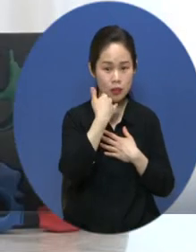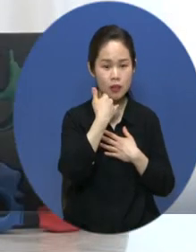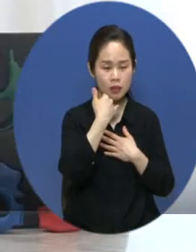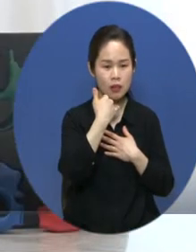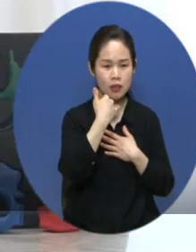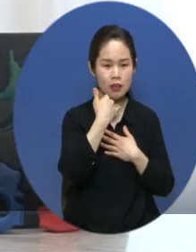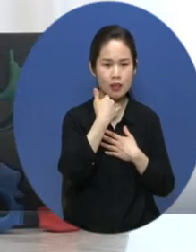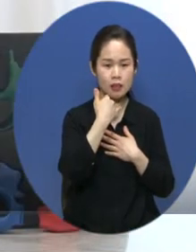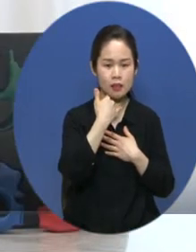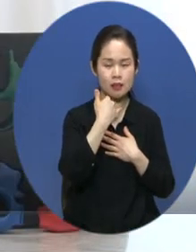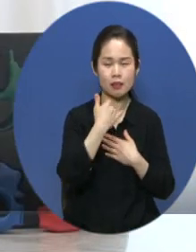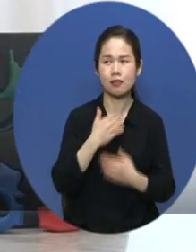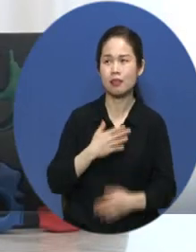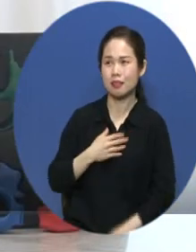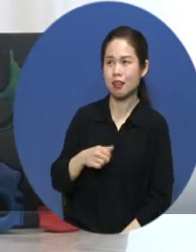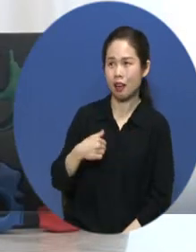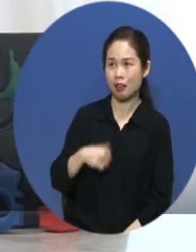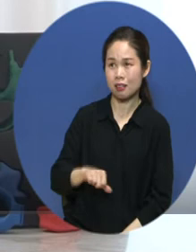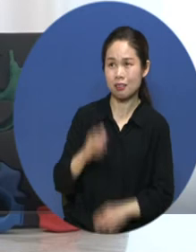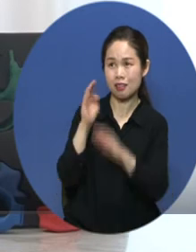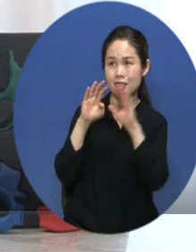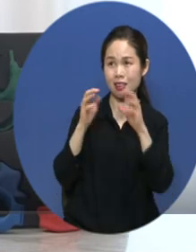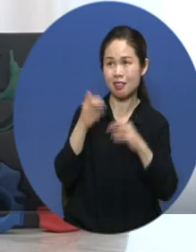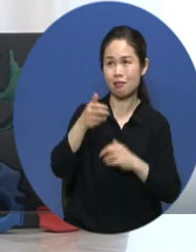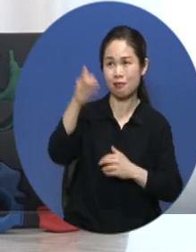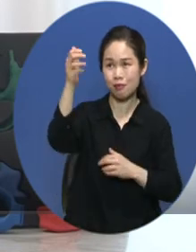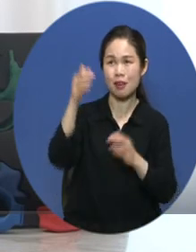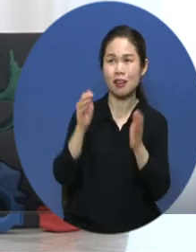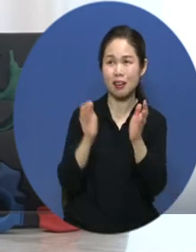그 친구가 하늘나라로 갔지만 되게